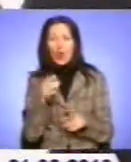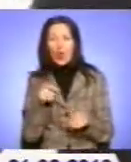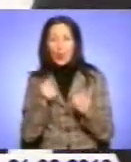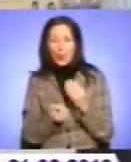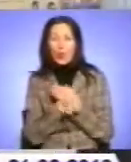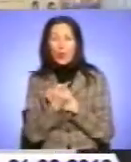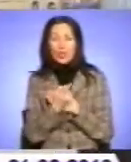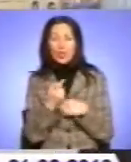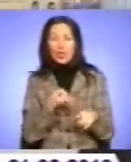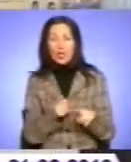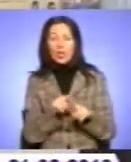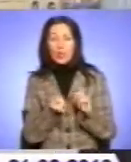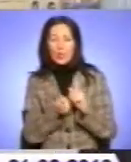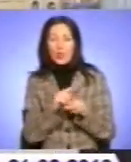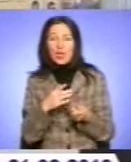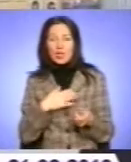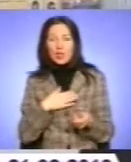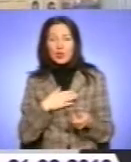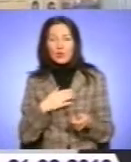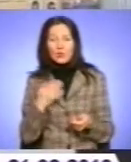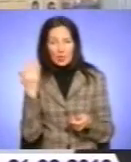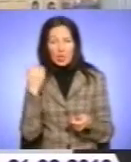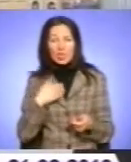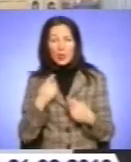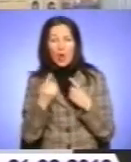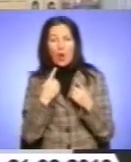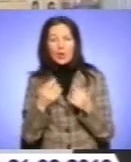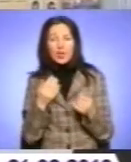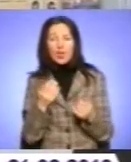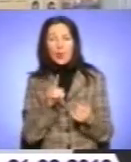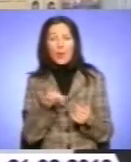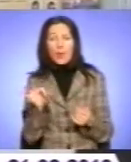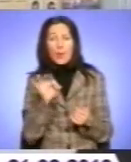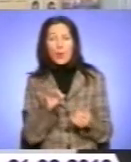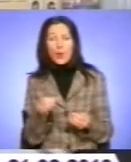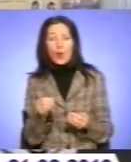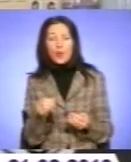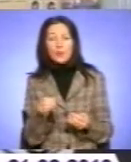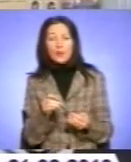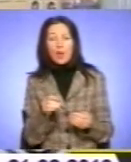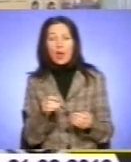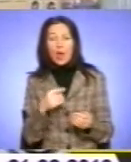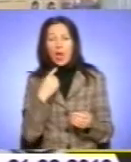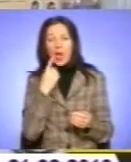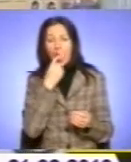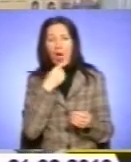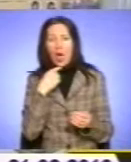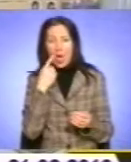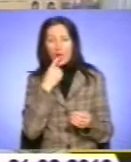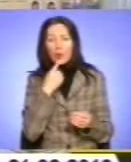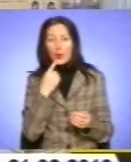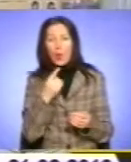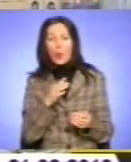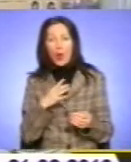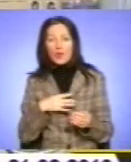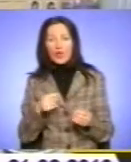Якщо раніше ми говорили в основному про засилля мов сусідів, в першу чергу